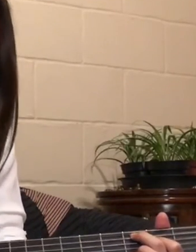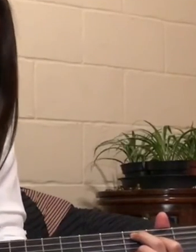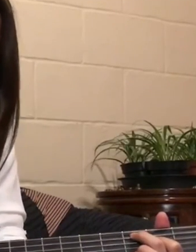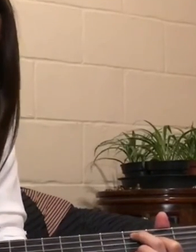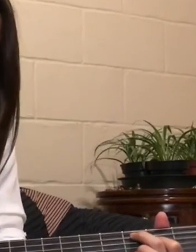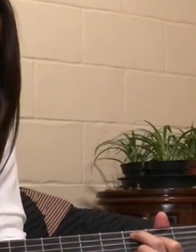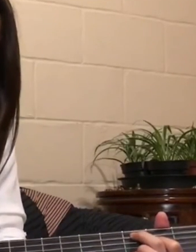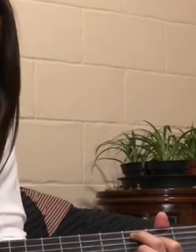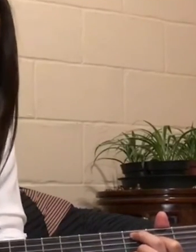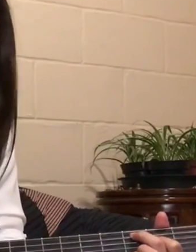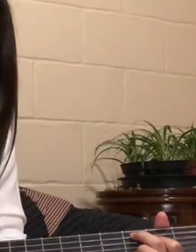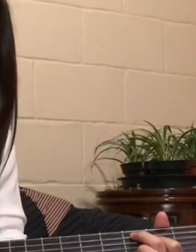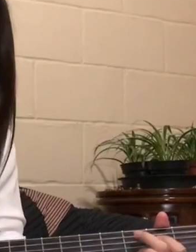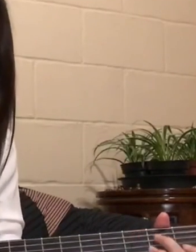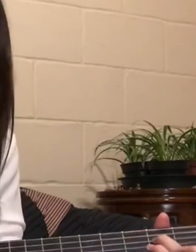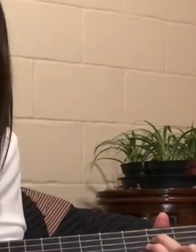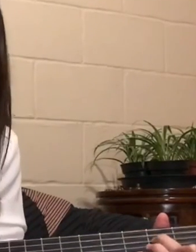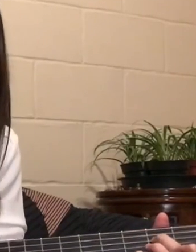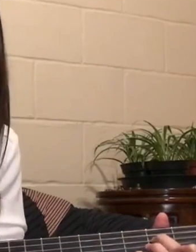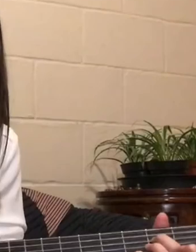Jangan berakhir,